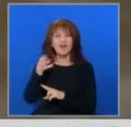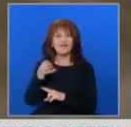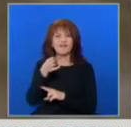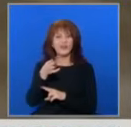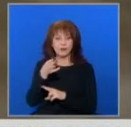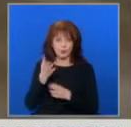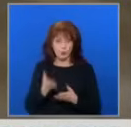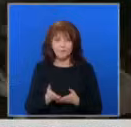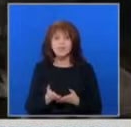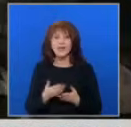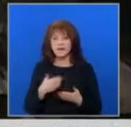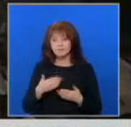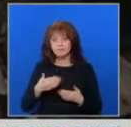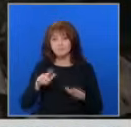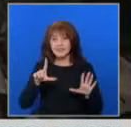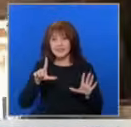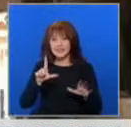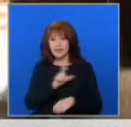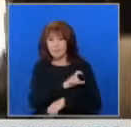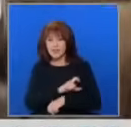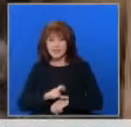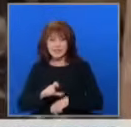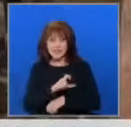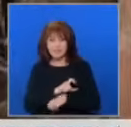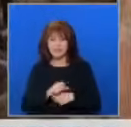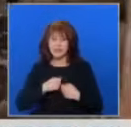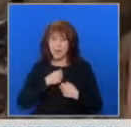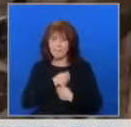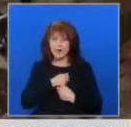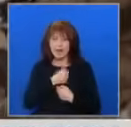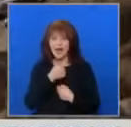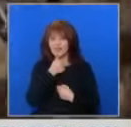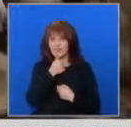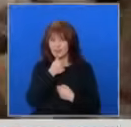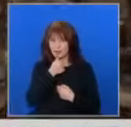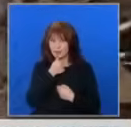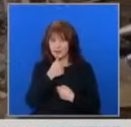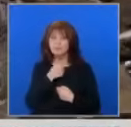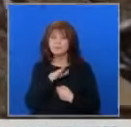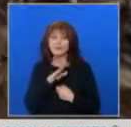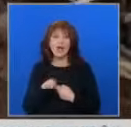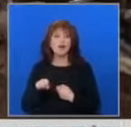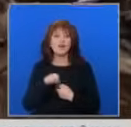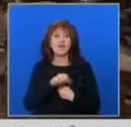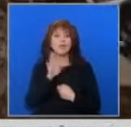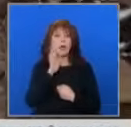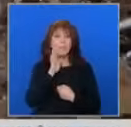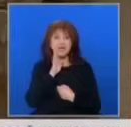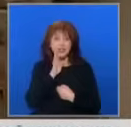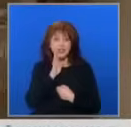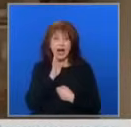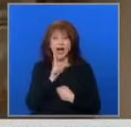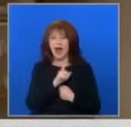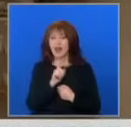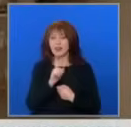групировката. Следват 7 мъчителни седмици на неведение. В събота пред БНТ доведения баща на Мейраф Несим Алфандари